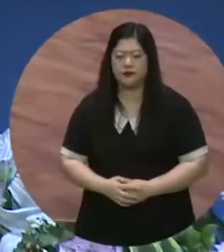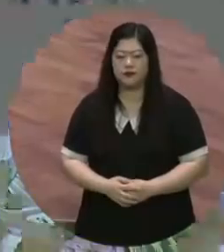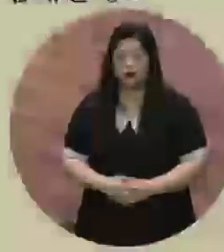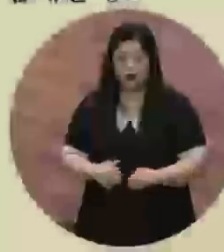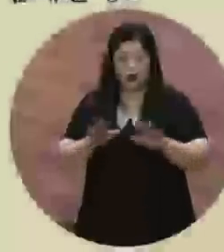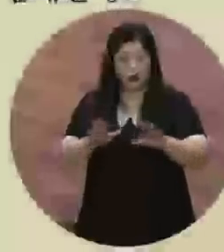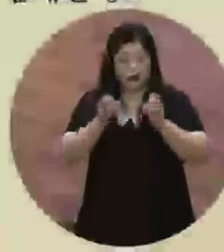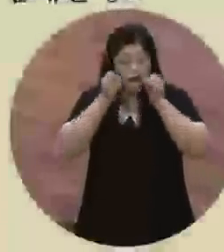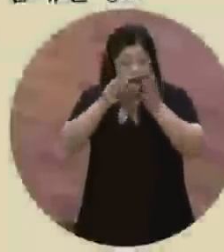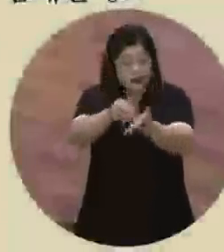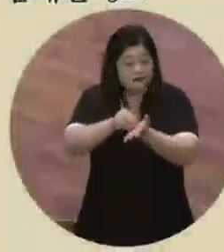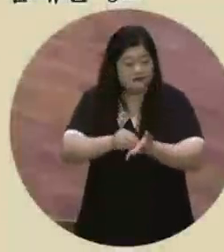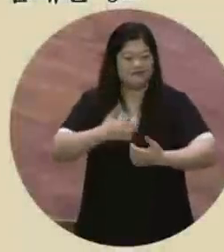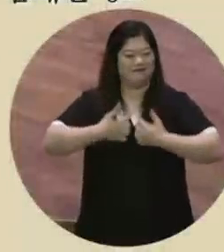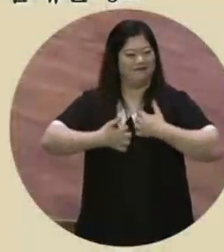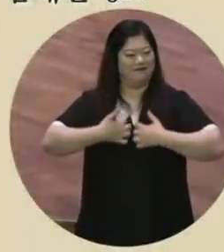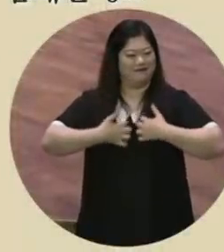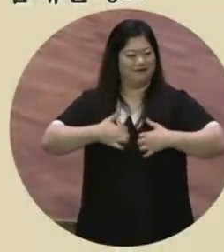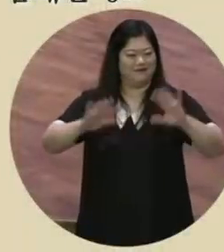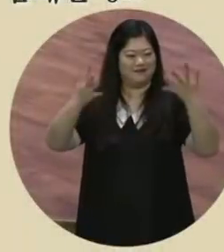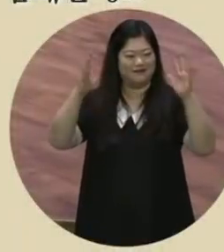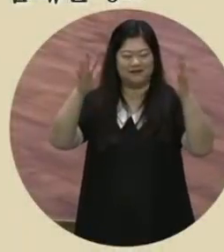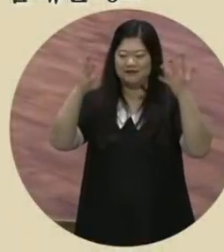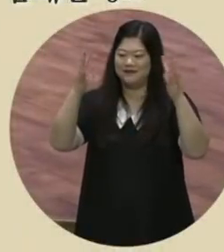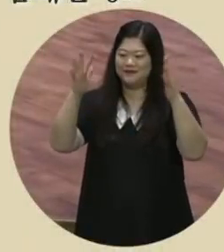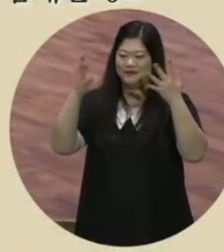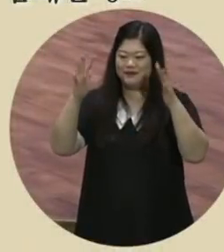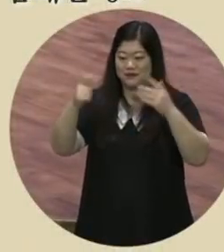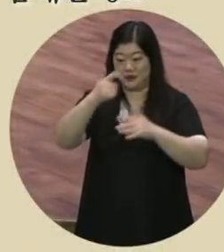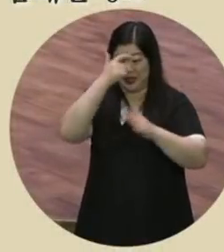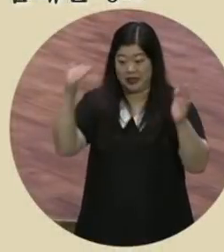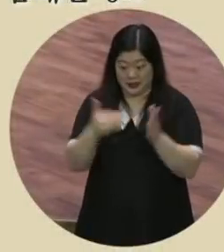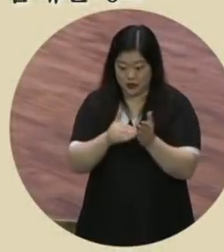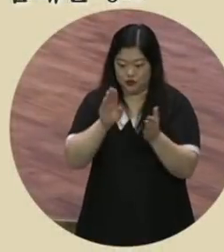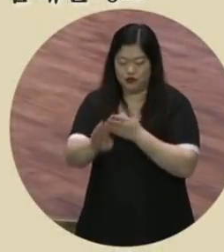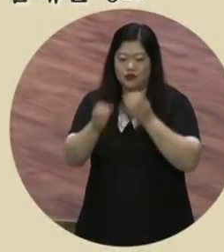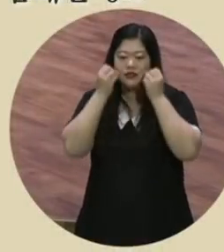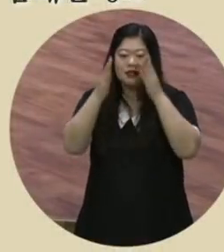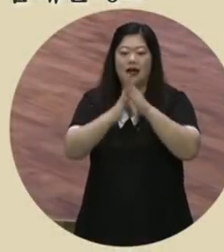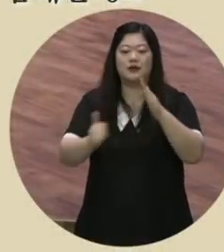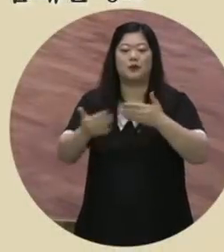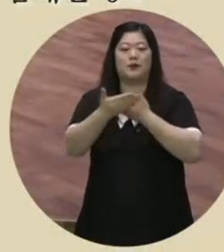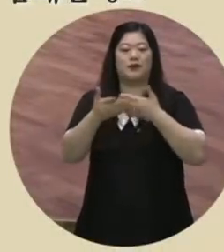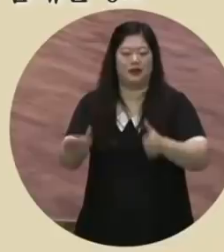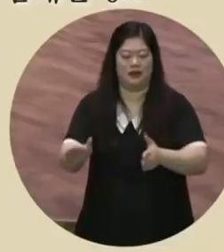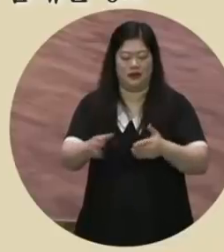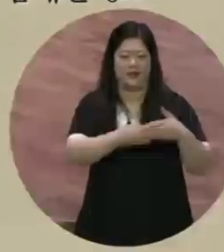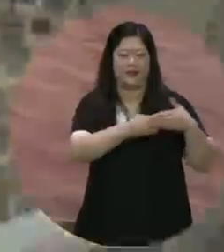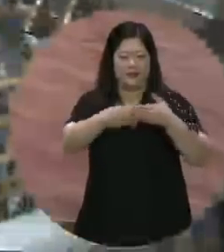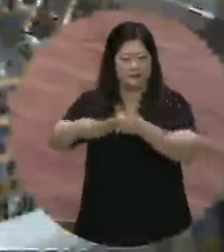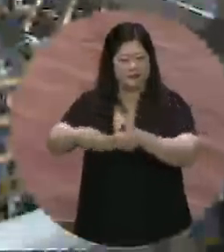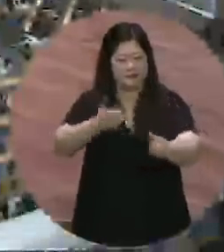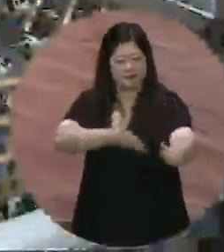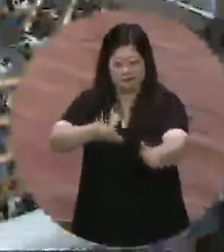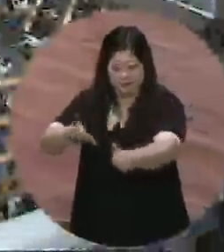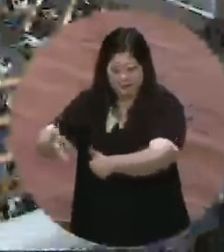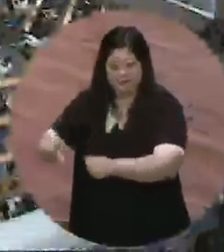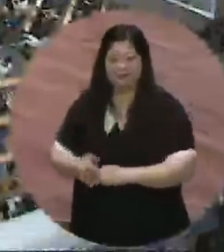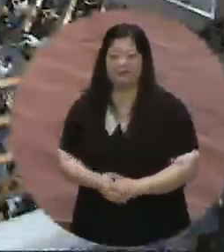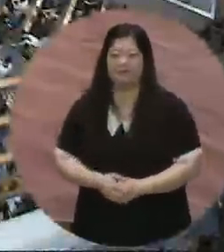처음 오신 새 가족 박수로 환영하겠습니다. 우리 인도하신 분 함께 새 가족을 안내받아 신앙의 도움을 받으시길